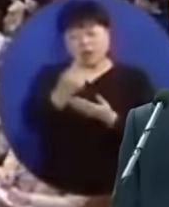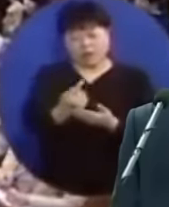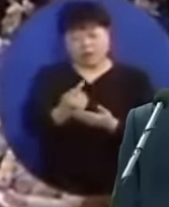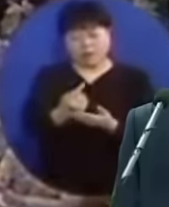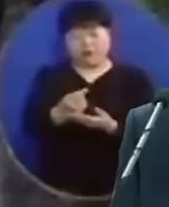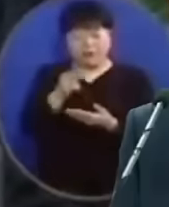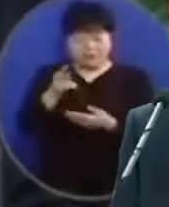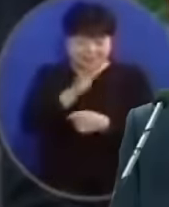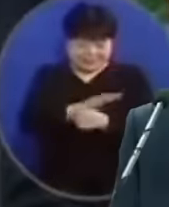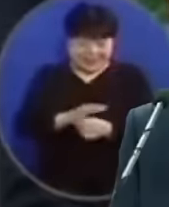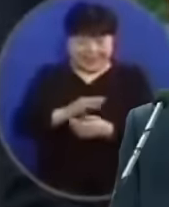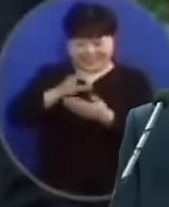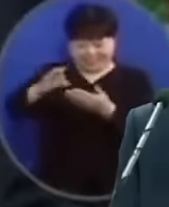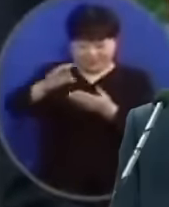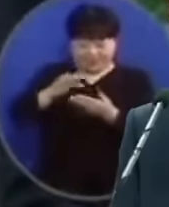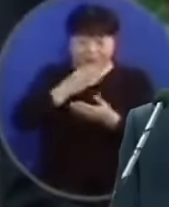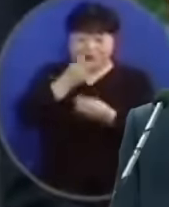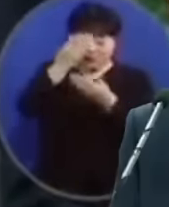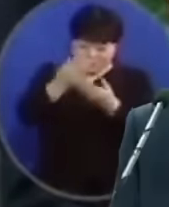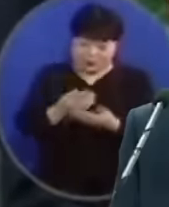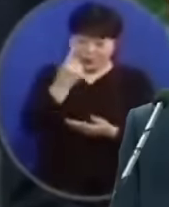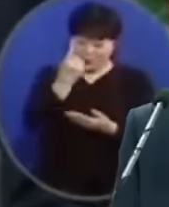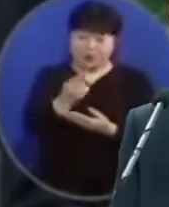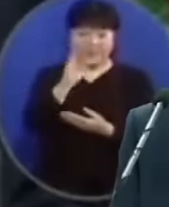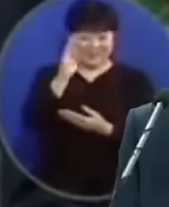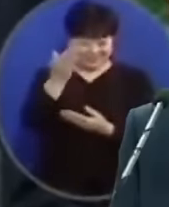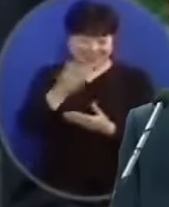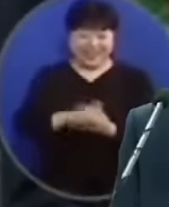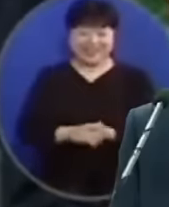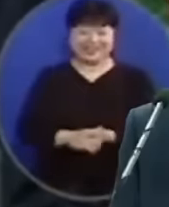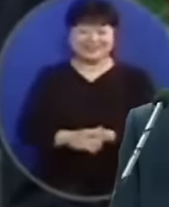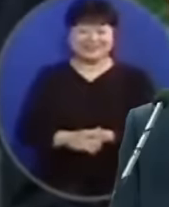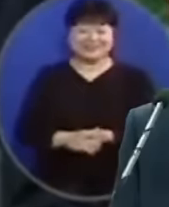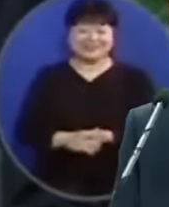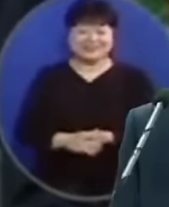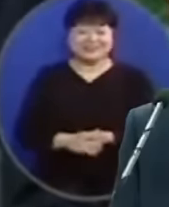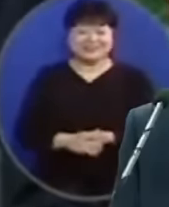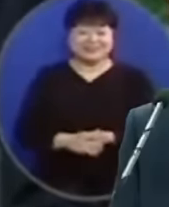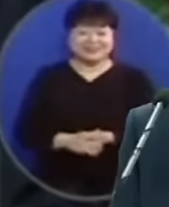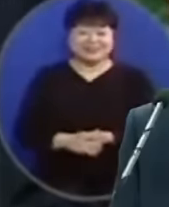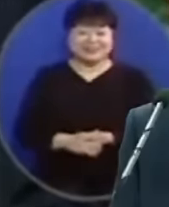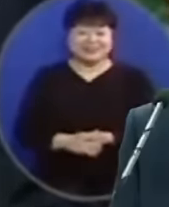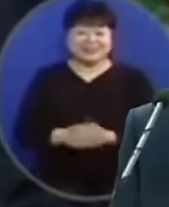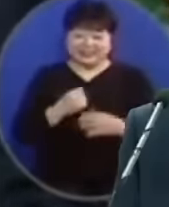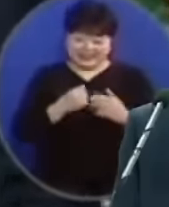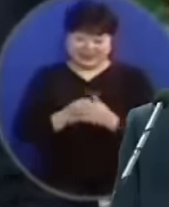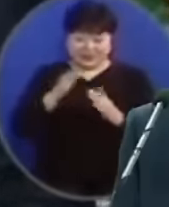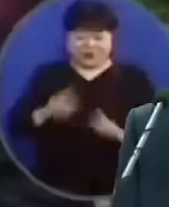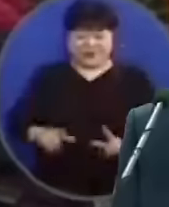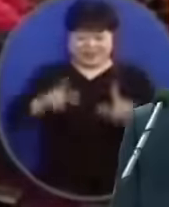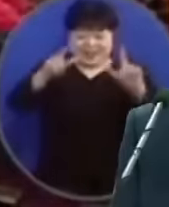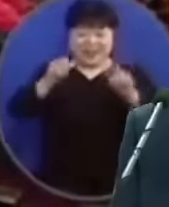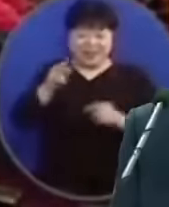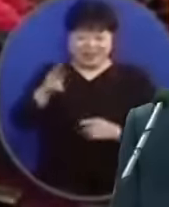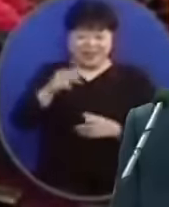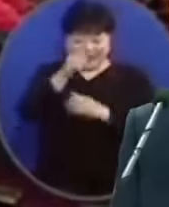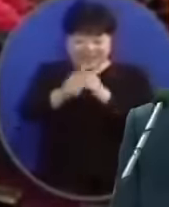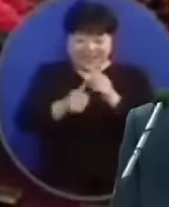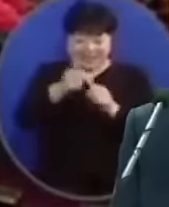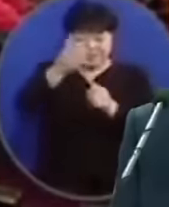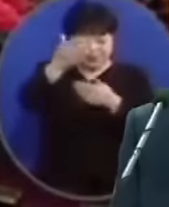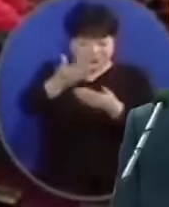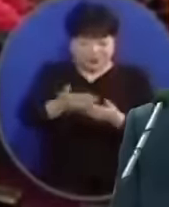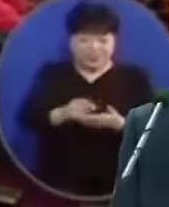혀를 잘 놀리면 축복이 다가온다는 것을 알아야 되는 것입니다. 그러므로 오늘날 혀가 하나님이